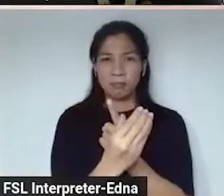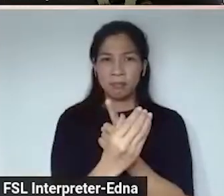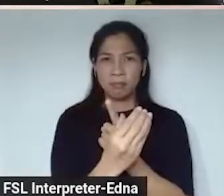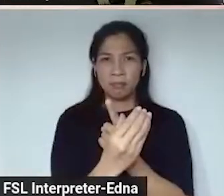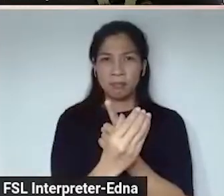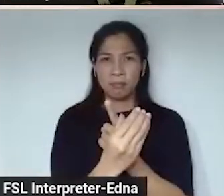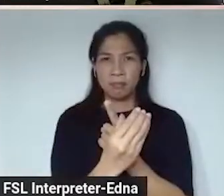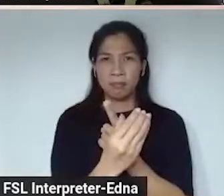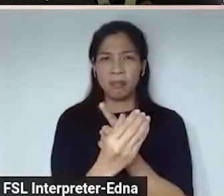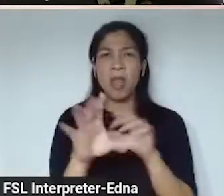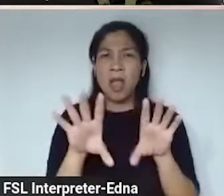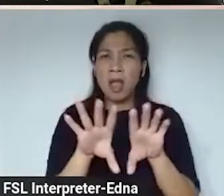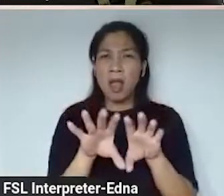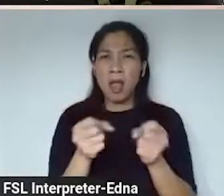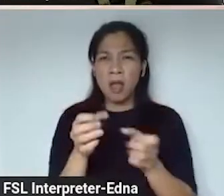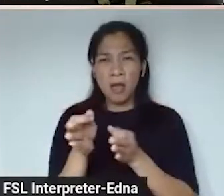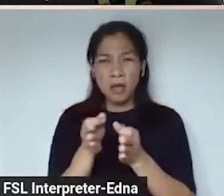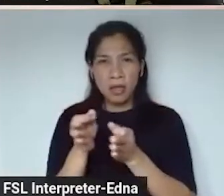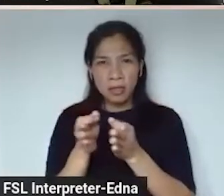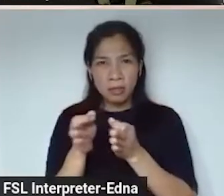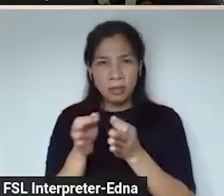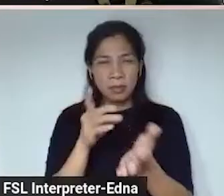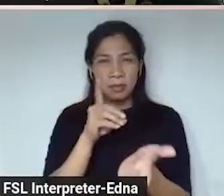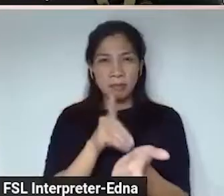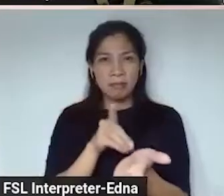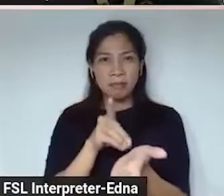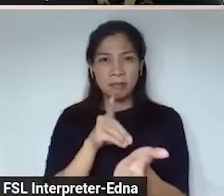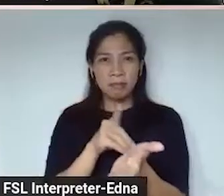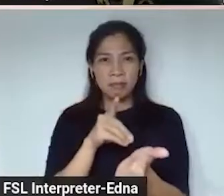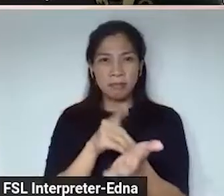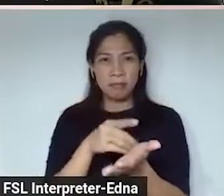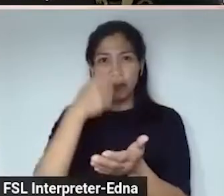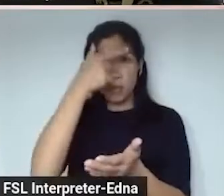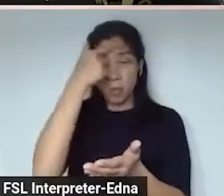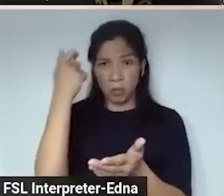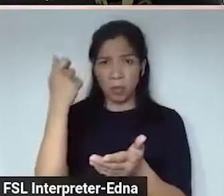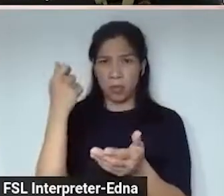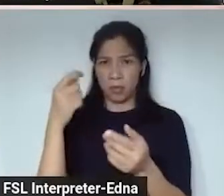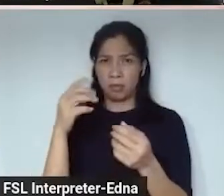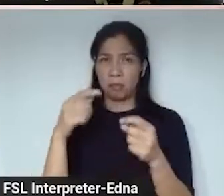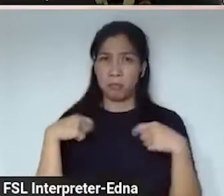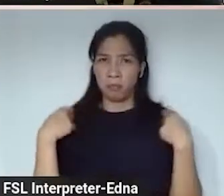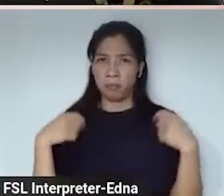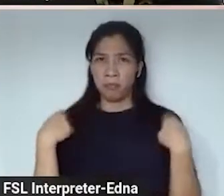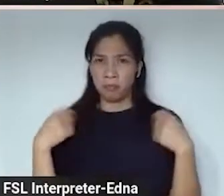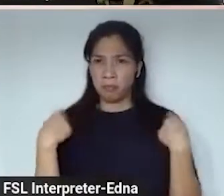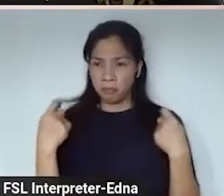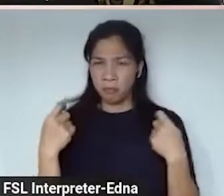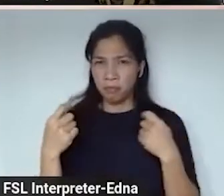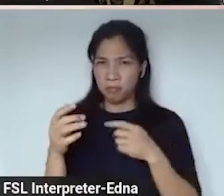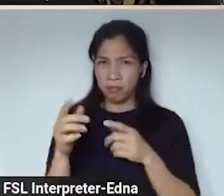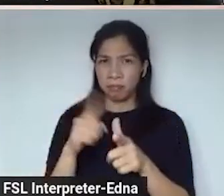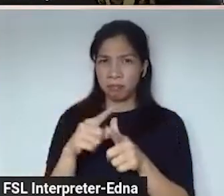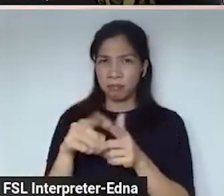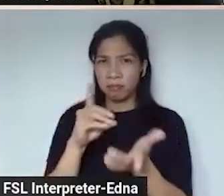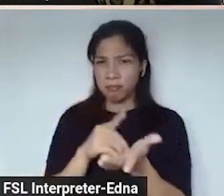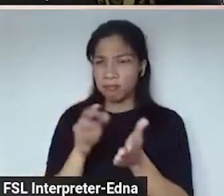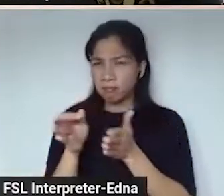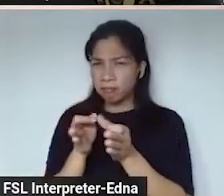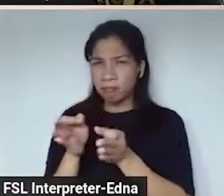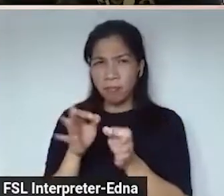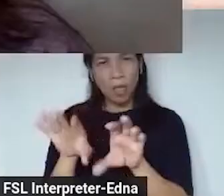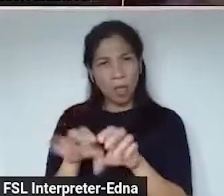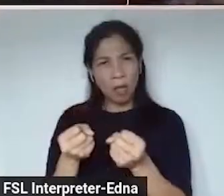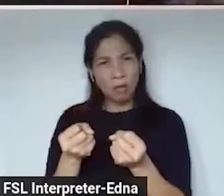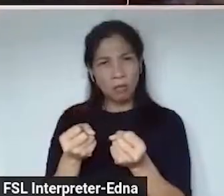paano in-explain sa inyo to ng doctor? Kasi you were a teenager, so paano in-explain sa inyo yung condition ninyo?